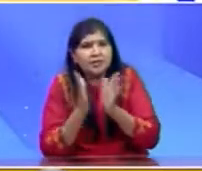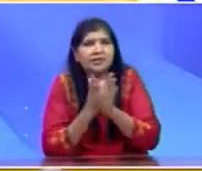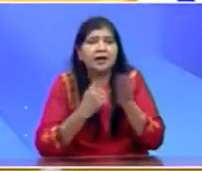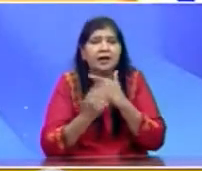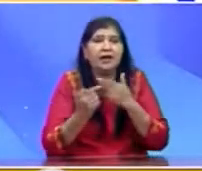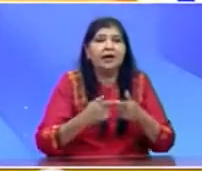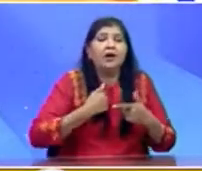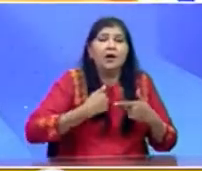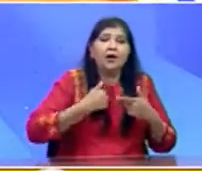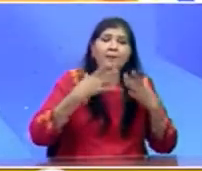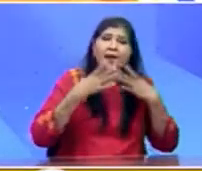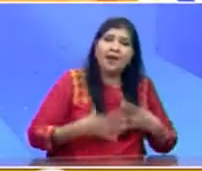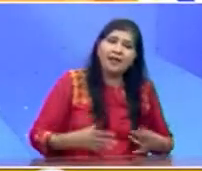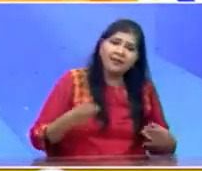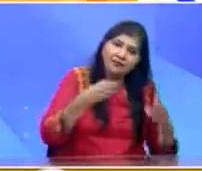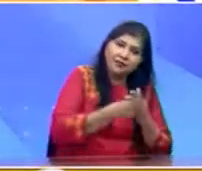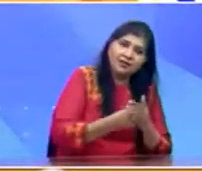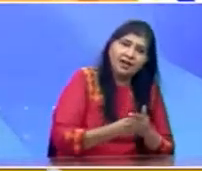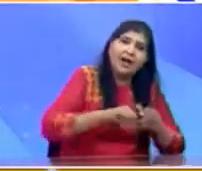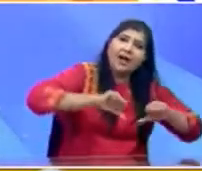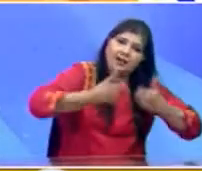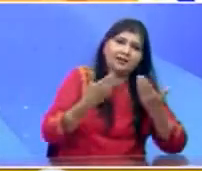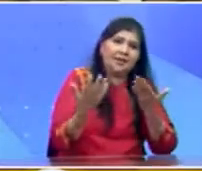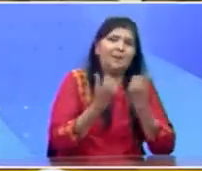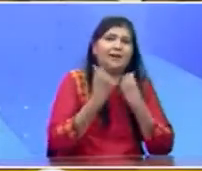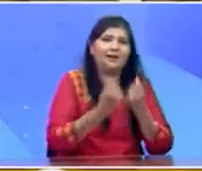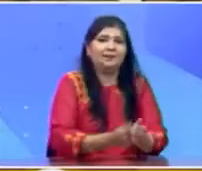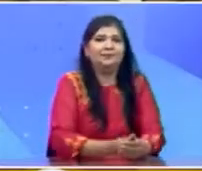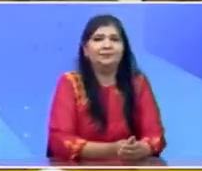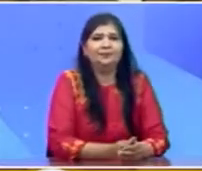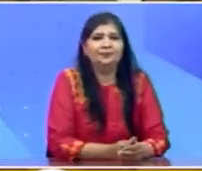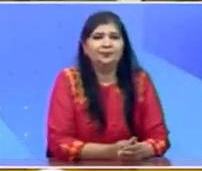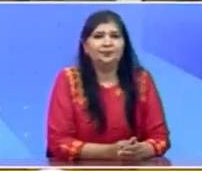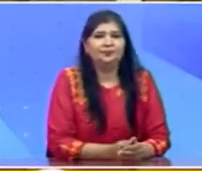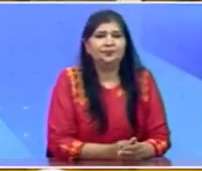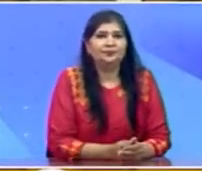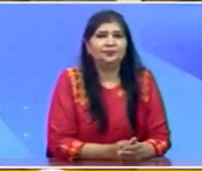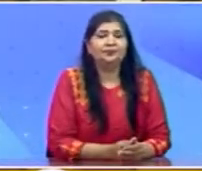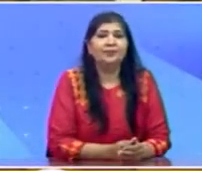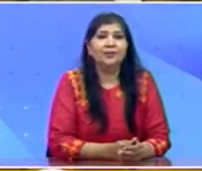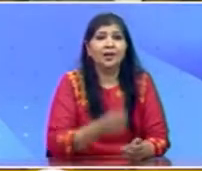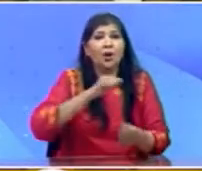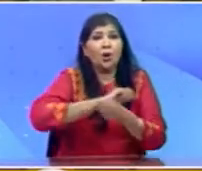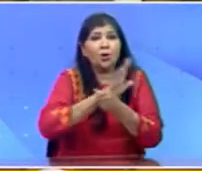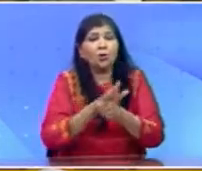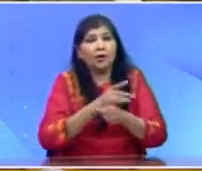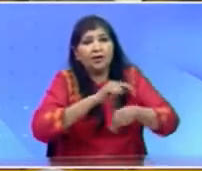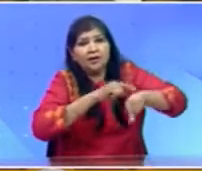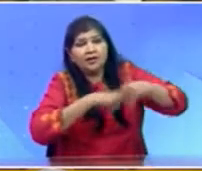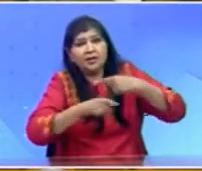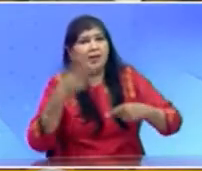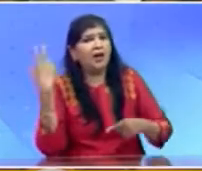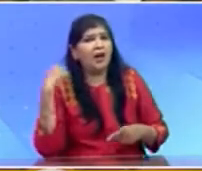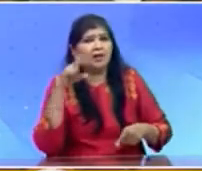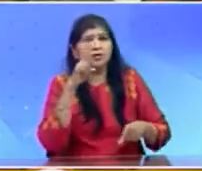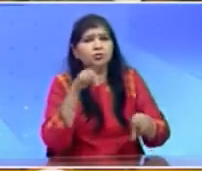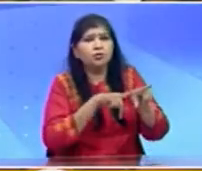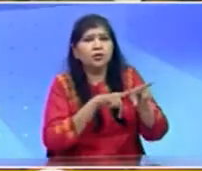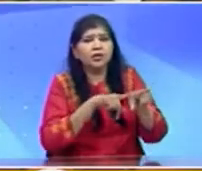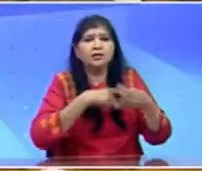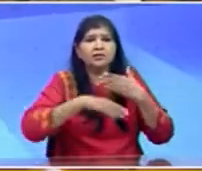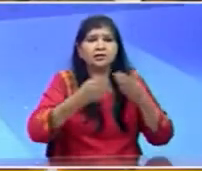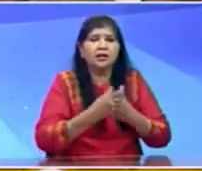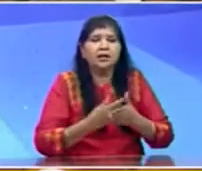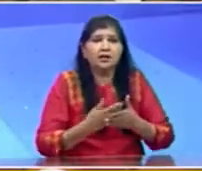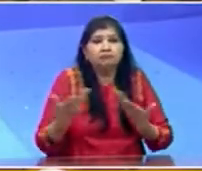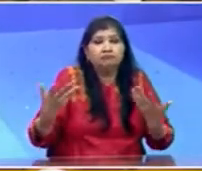और लगन से सफलता अर्जित की है। महामारी के चलते पिछले 2 साल